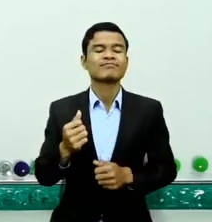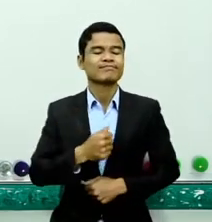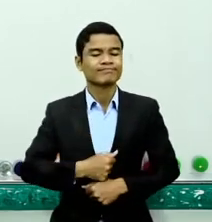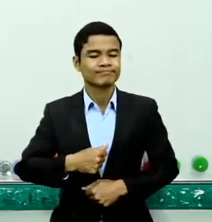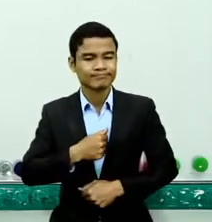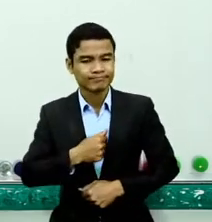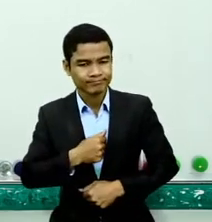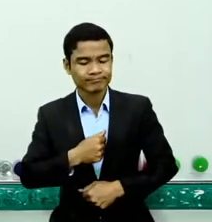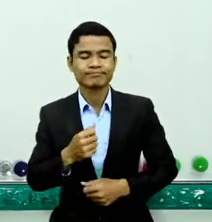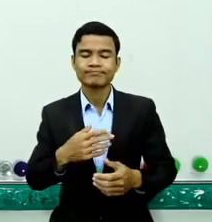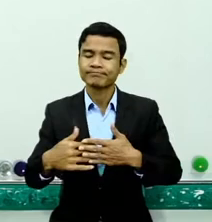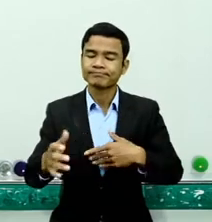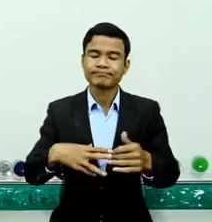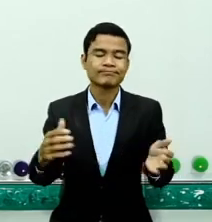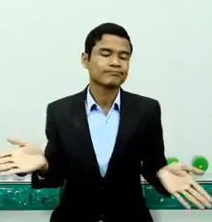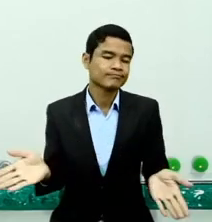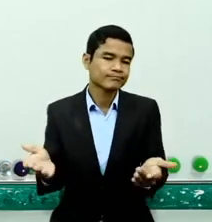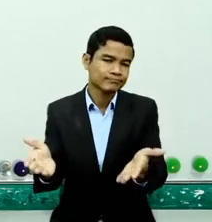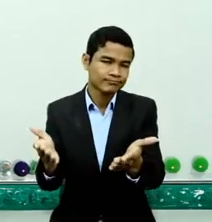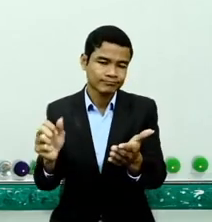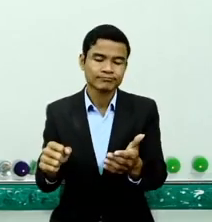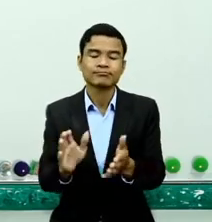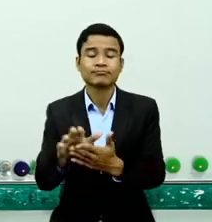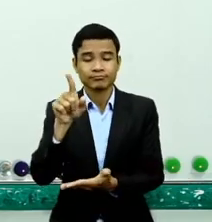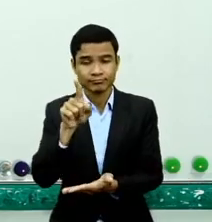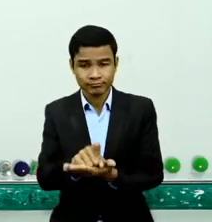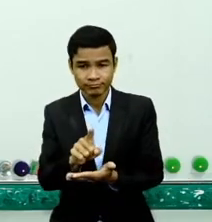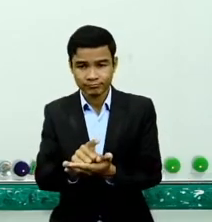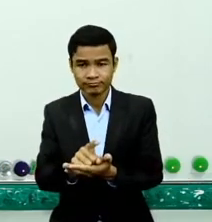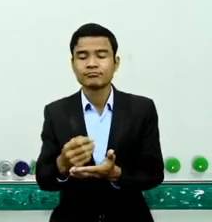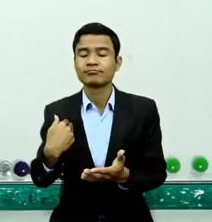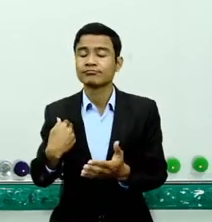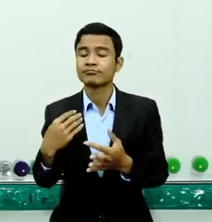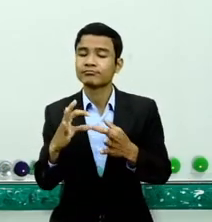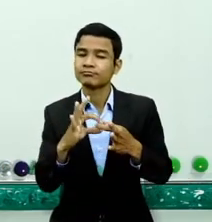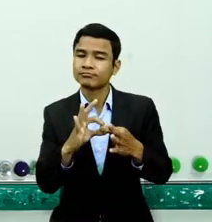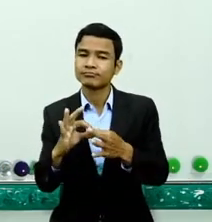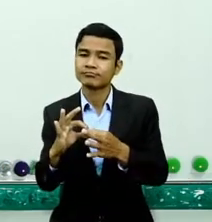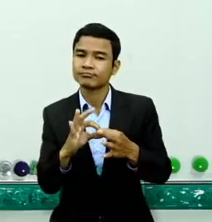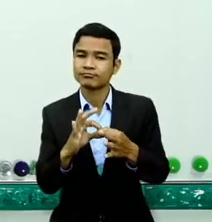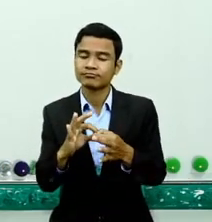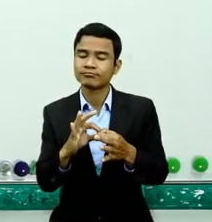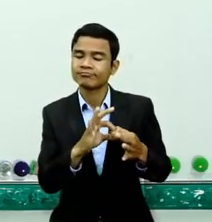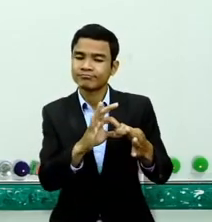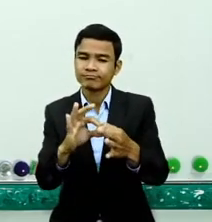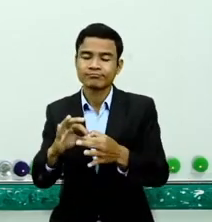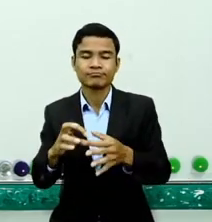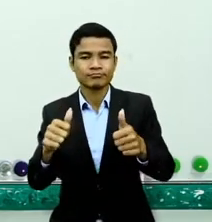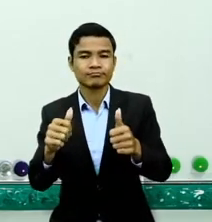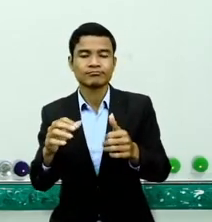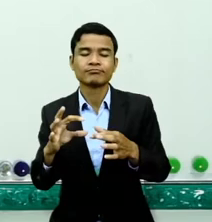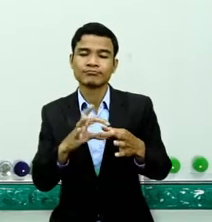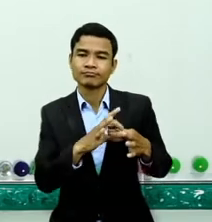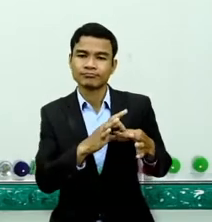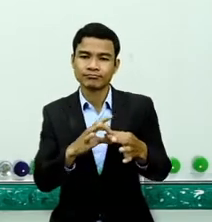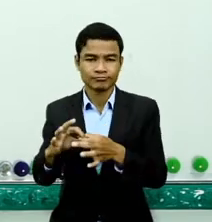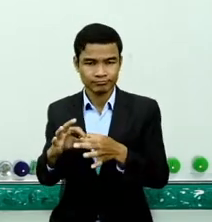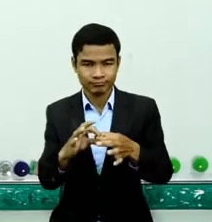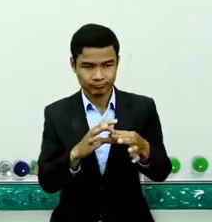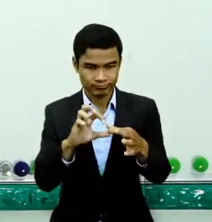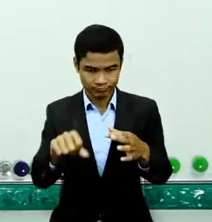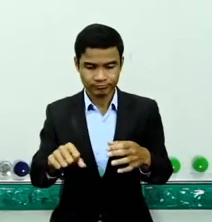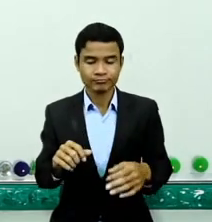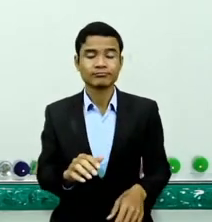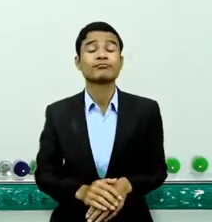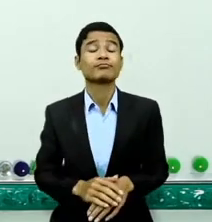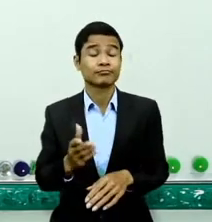mộc hay sủng khan bẩm phật nâng phu phụ quát tai từ miền từ nẹt từ nón ó chửi mùi kia từ bên từ